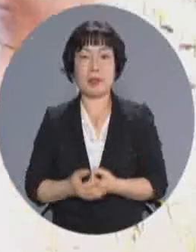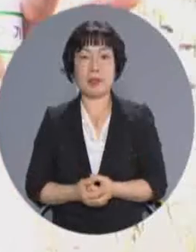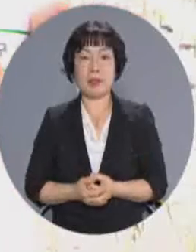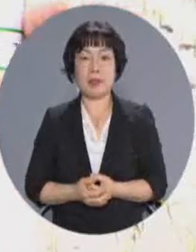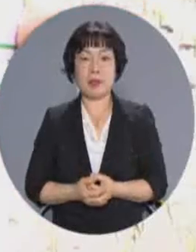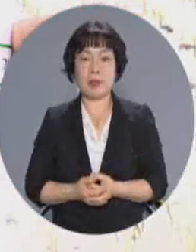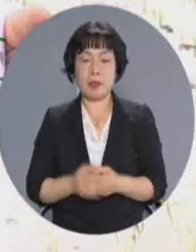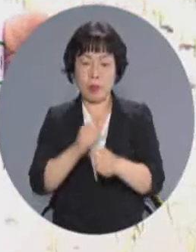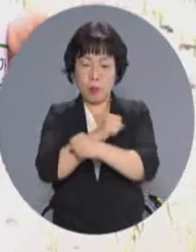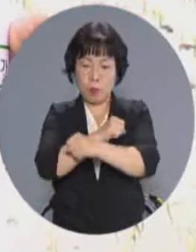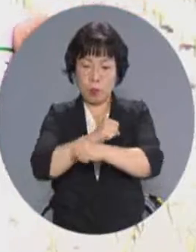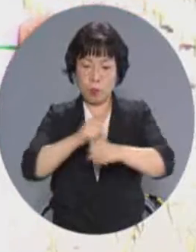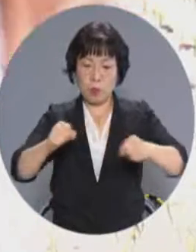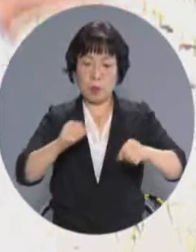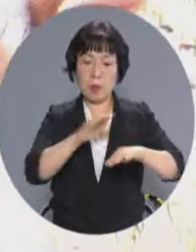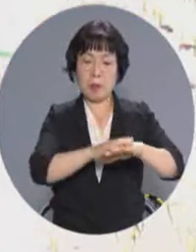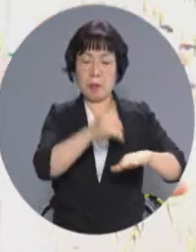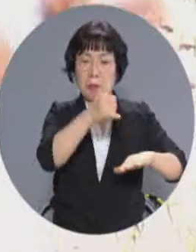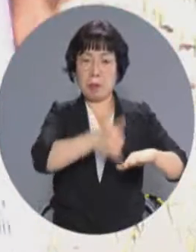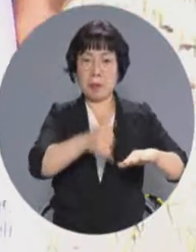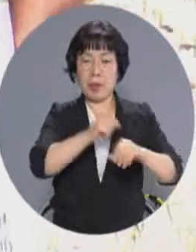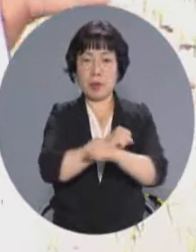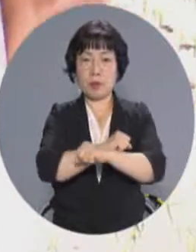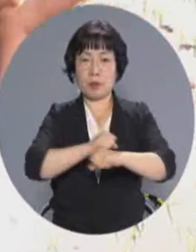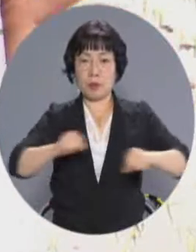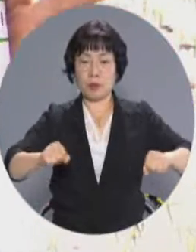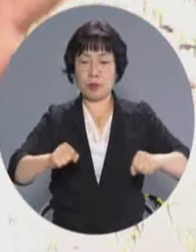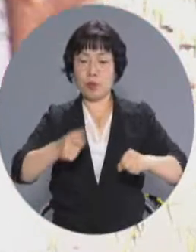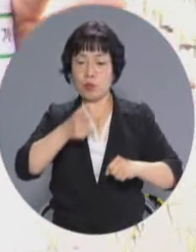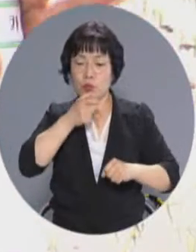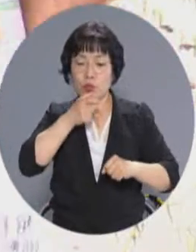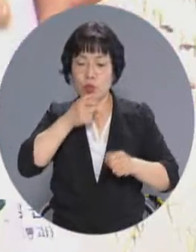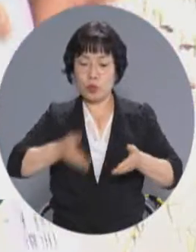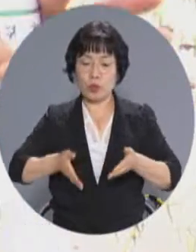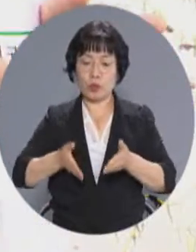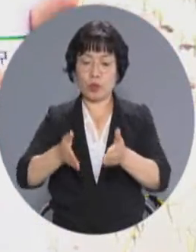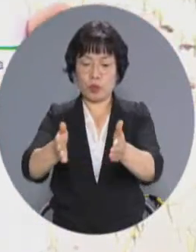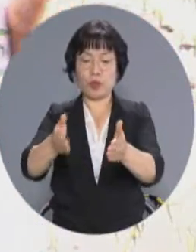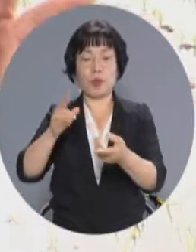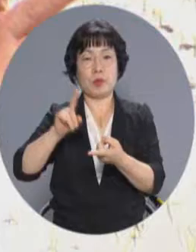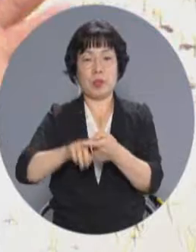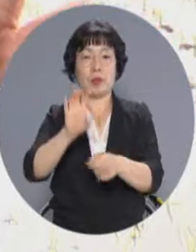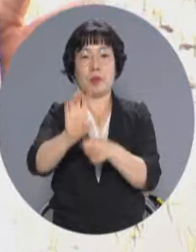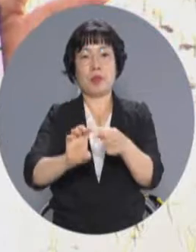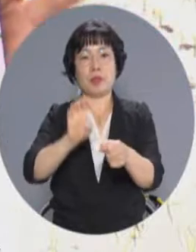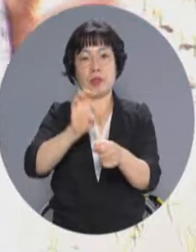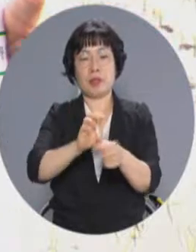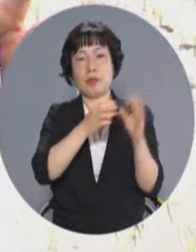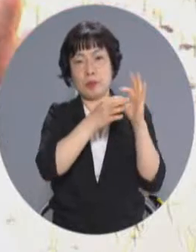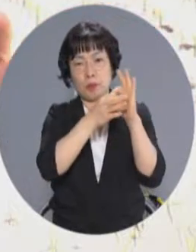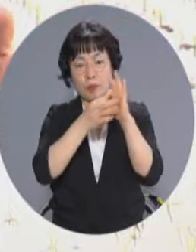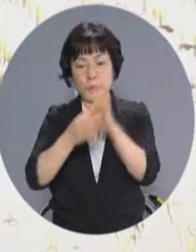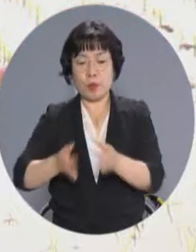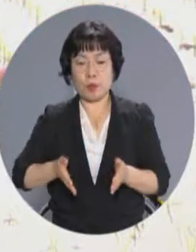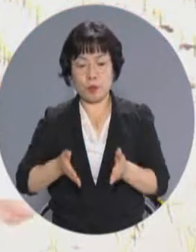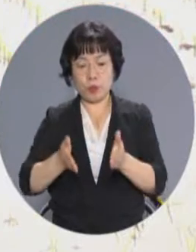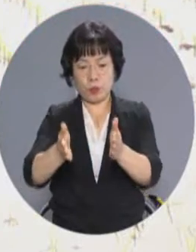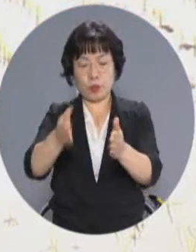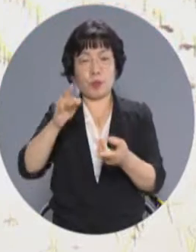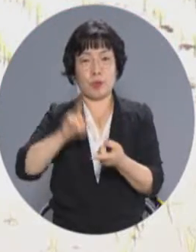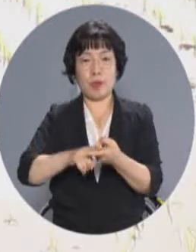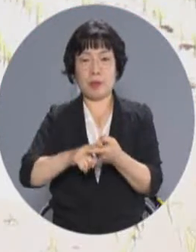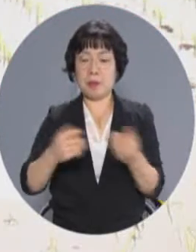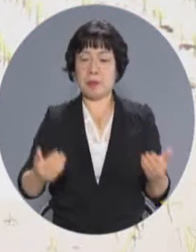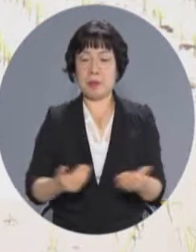땅 면적은 농지 땅은 면한데 용수로는 그대로예요. 40년 전에 그 용수 그대로기